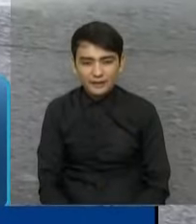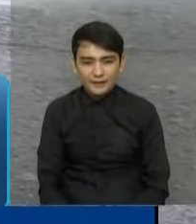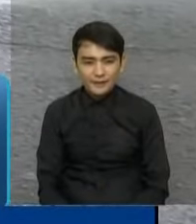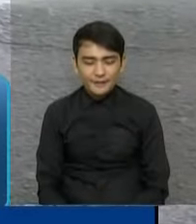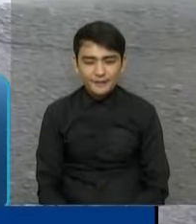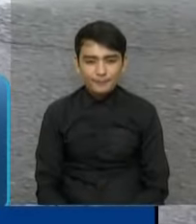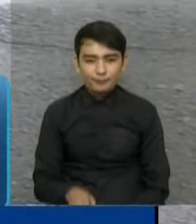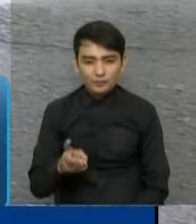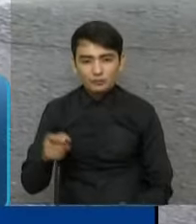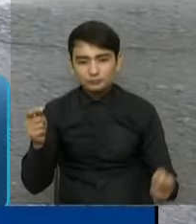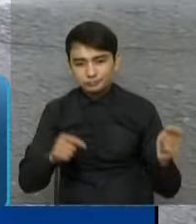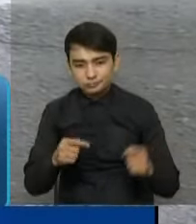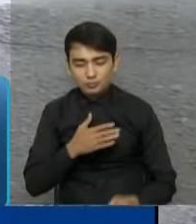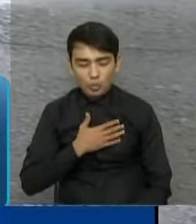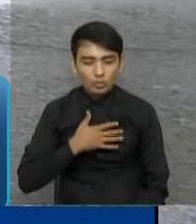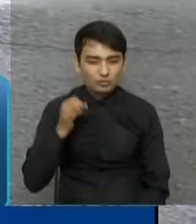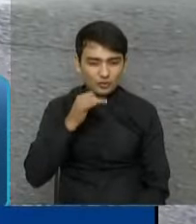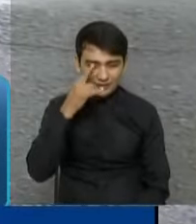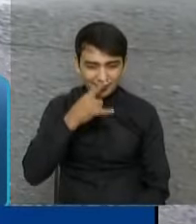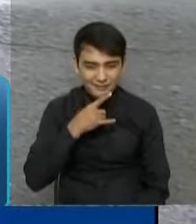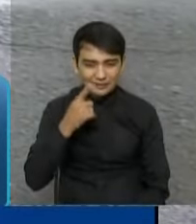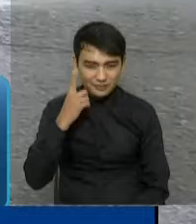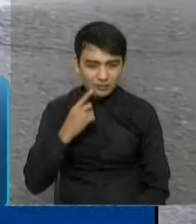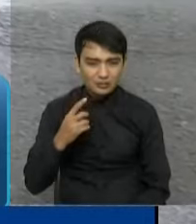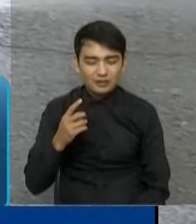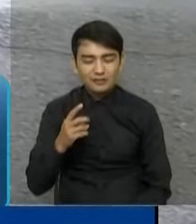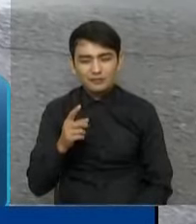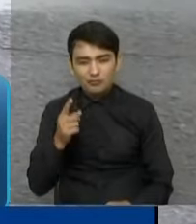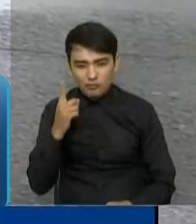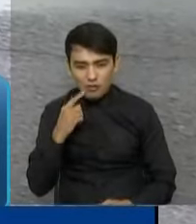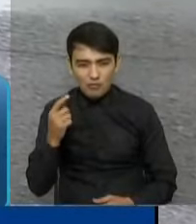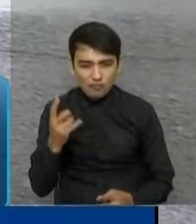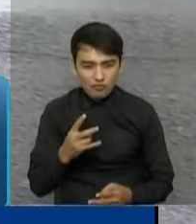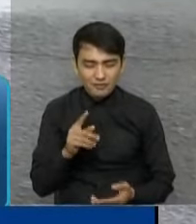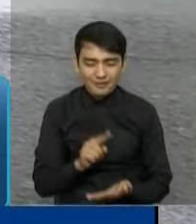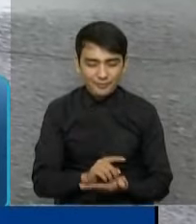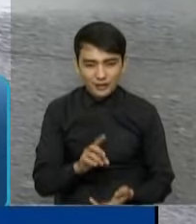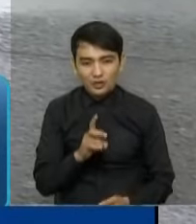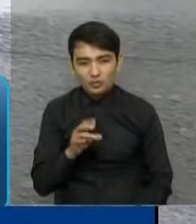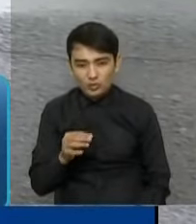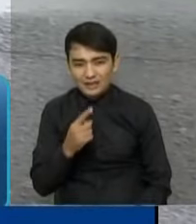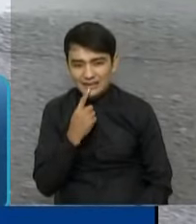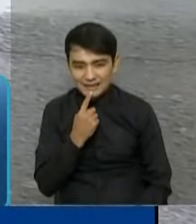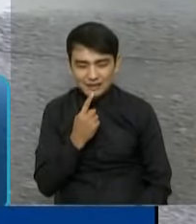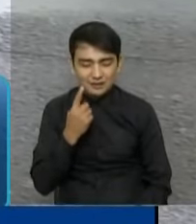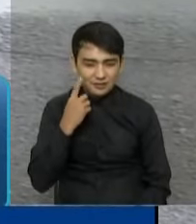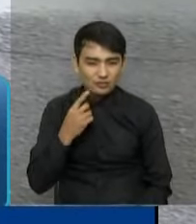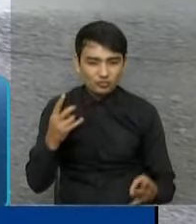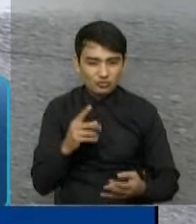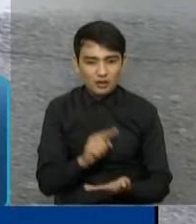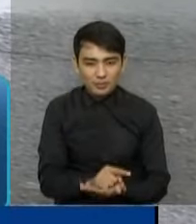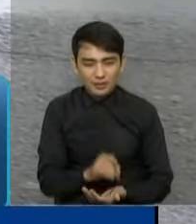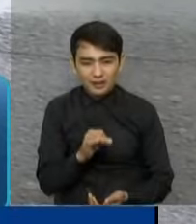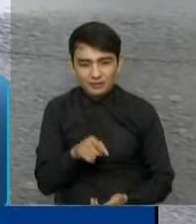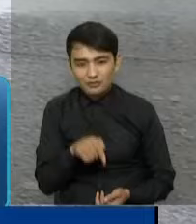Келген адамдардың біздің тарихты білуі міндетті емес, бірақ та тілді білуі міндетті деп ойлаймын. Себебі осында